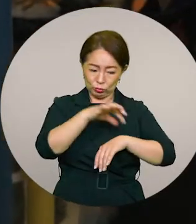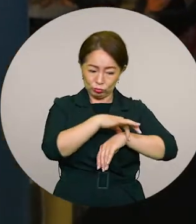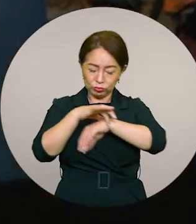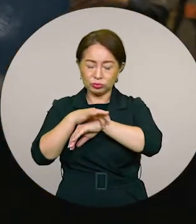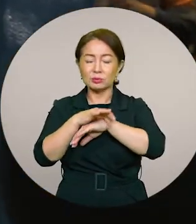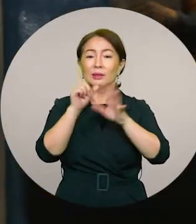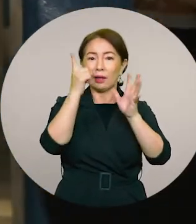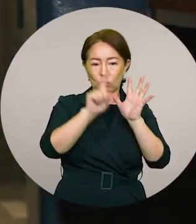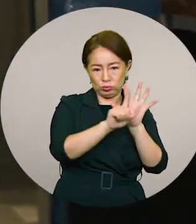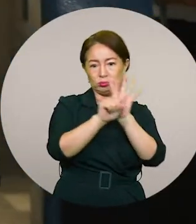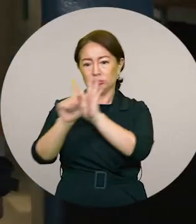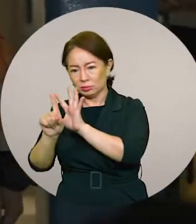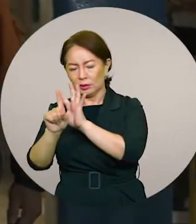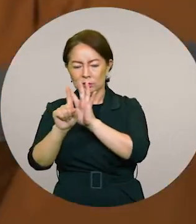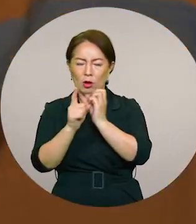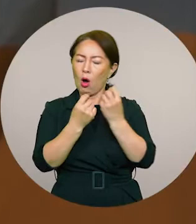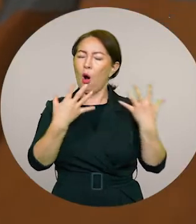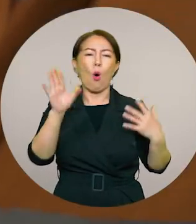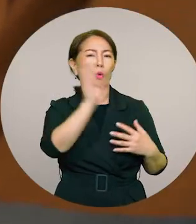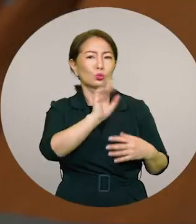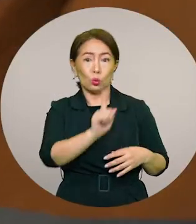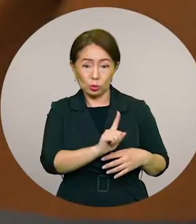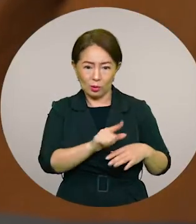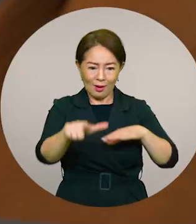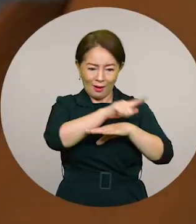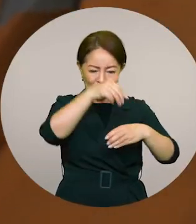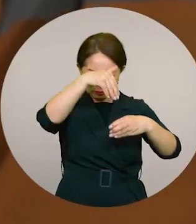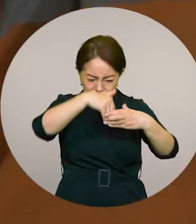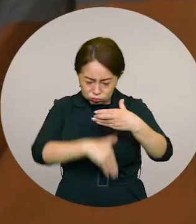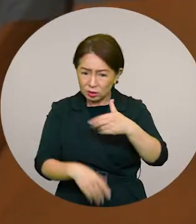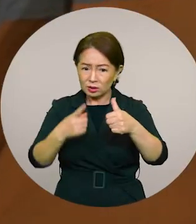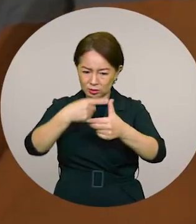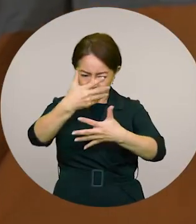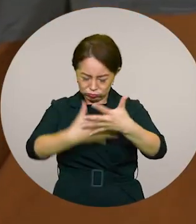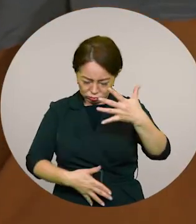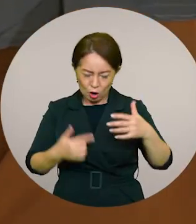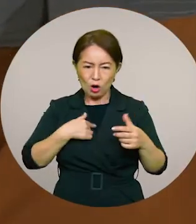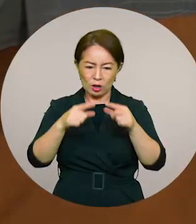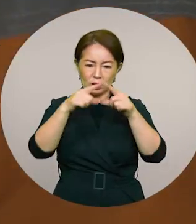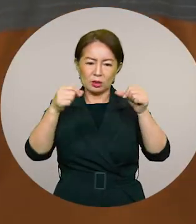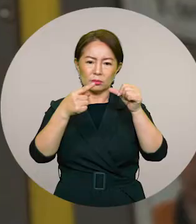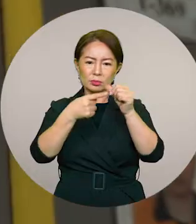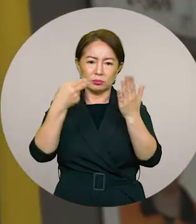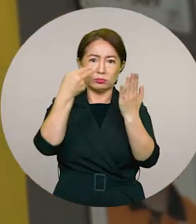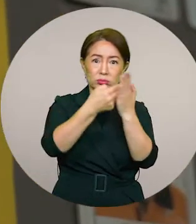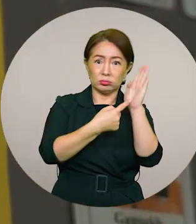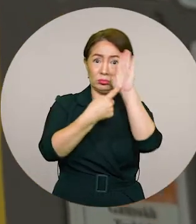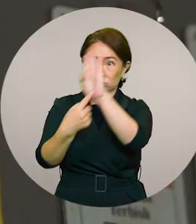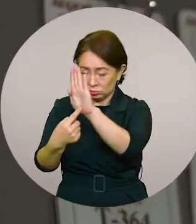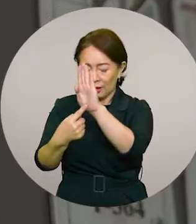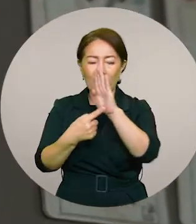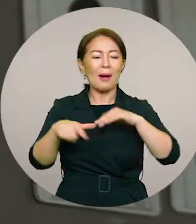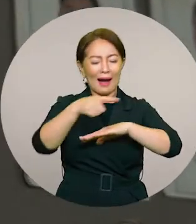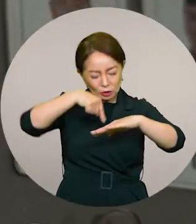зочин дагуулж буухыг зөвшөөрдөггүй. Газрын гүн рүү буух хүн бүр энэ самбарт заавал пайзаа үлгэх ёстой. Ингэснээр би доор байгаа